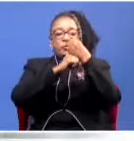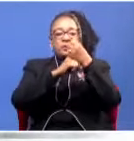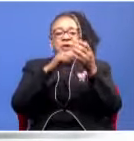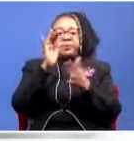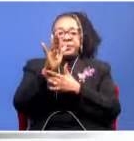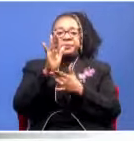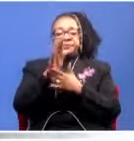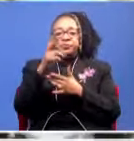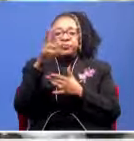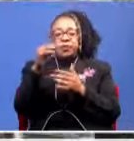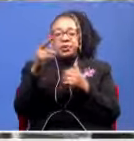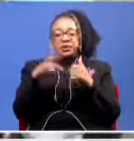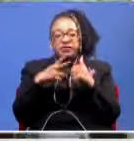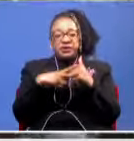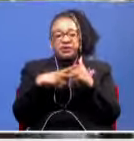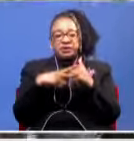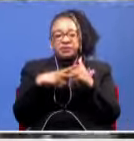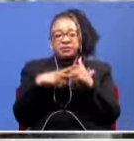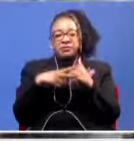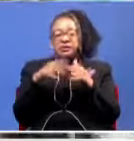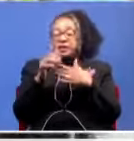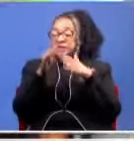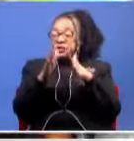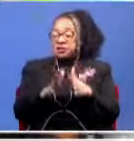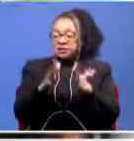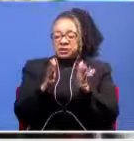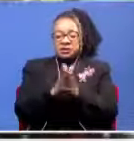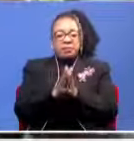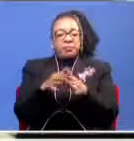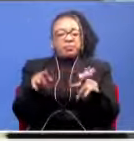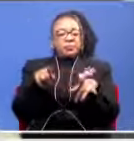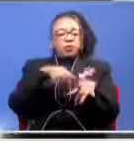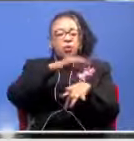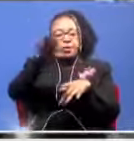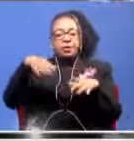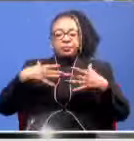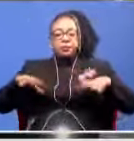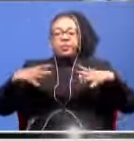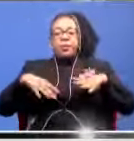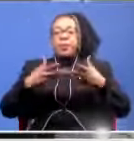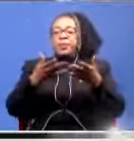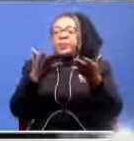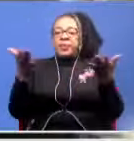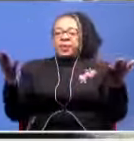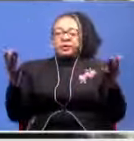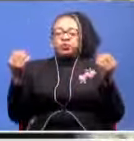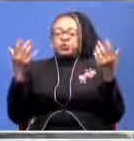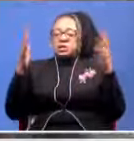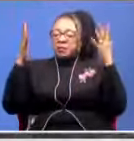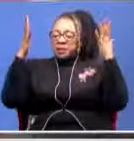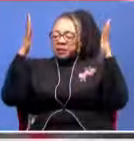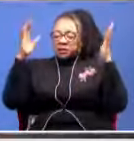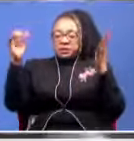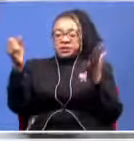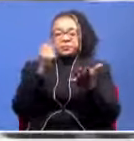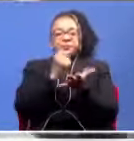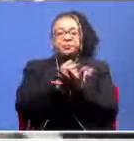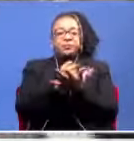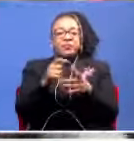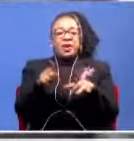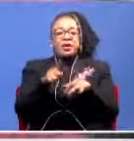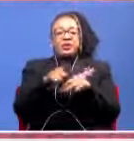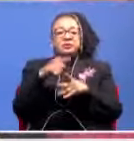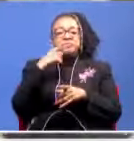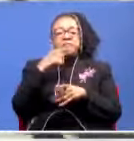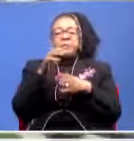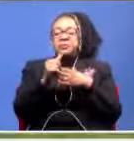mwaka 2027. Viongozi pamoja na wakazi tayari wamejitokeza kusherehekea uteuzi wake, wakimtaja kama